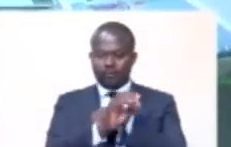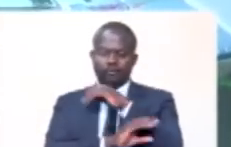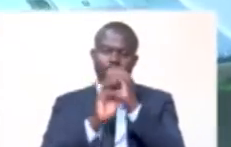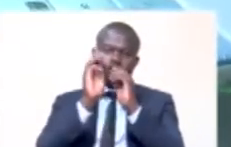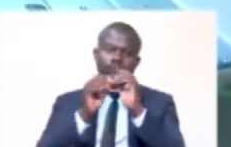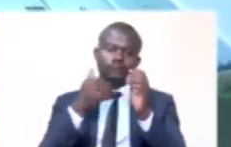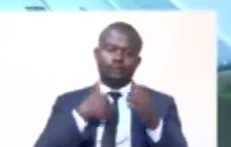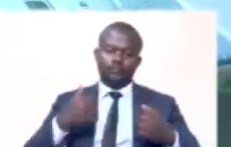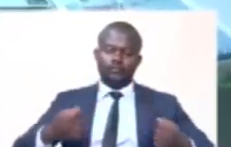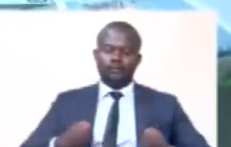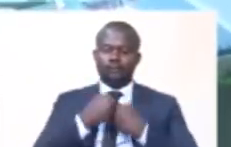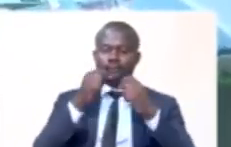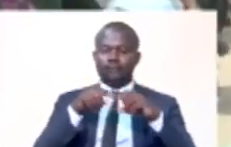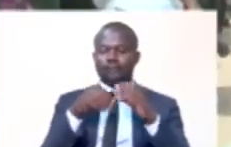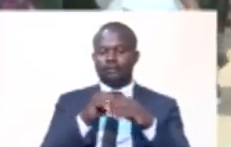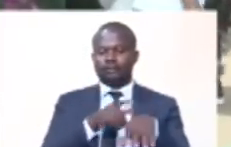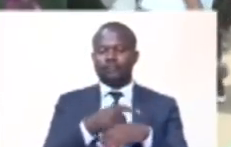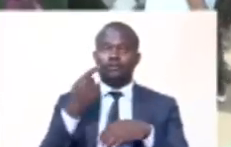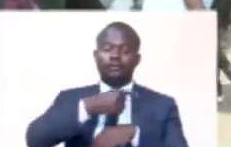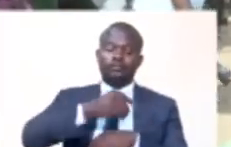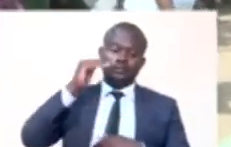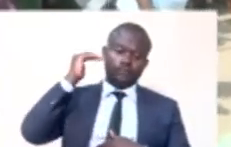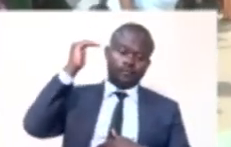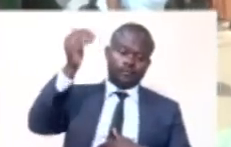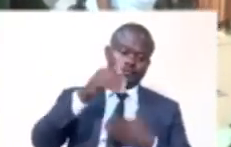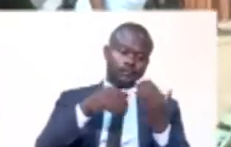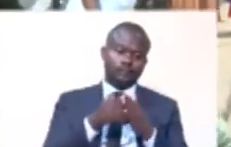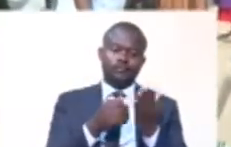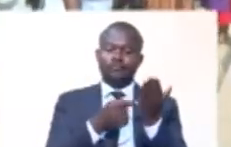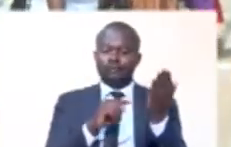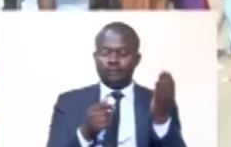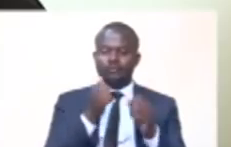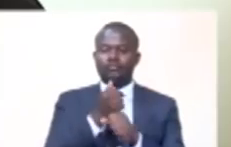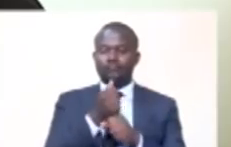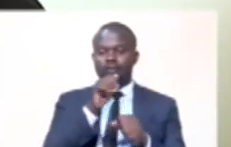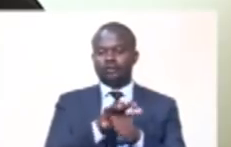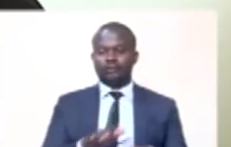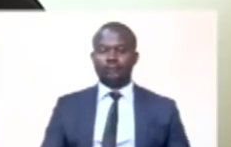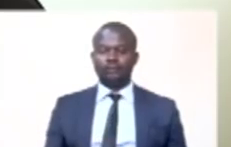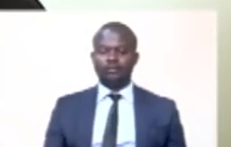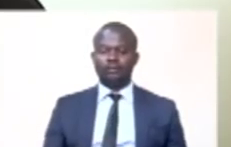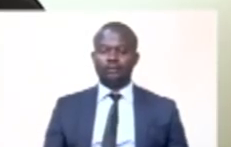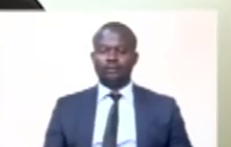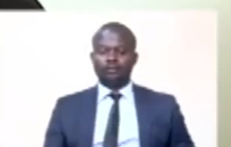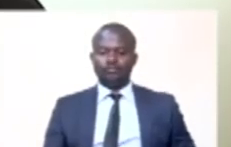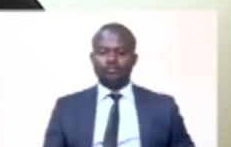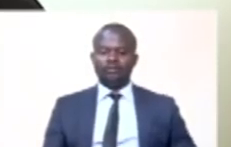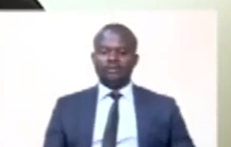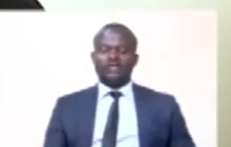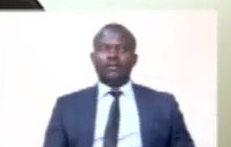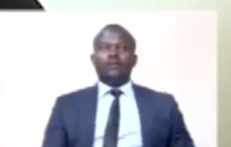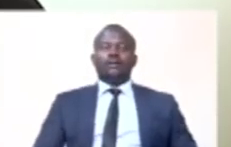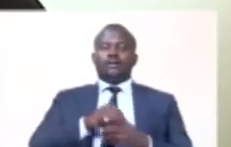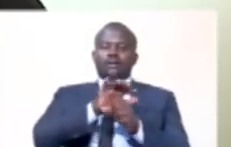buzagirwa ingaruka bitewe n'ibihe by'iminsi mikuru aho ingendo zakorwaga ku bwinshi Corona is a technology imaze kubaho